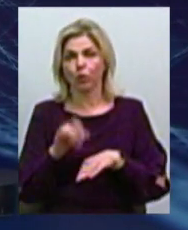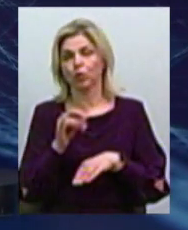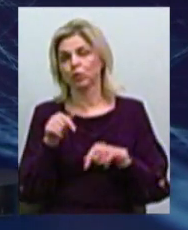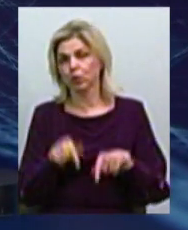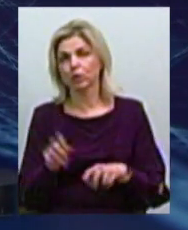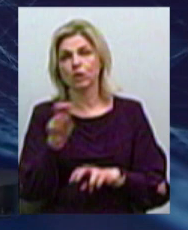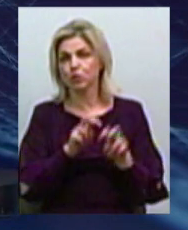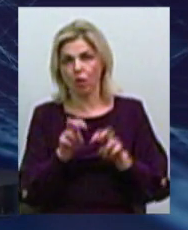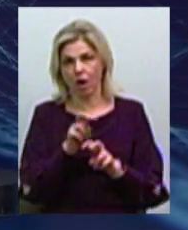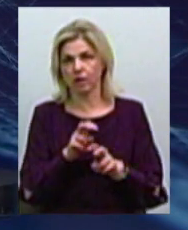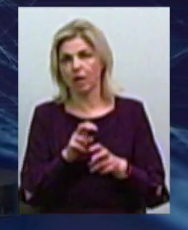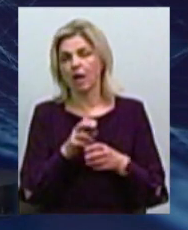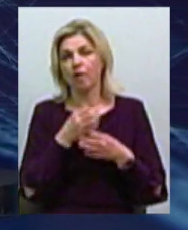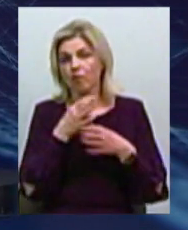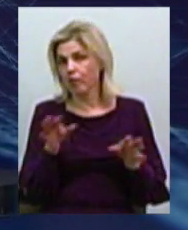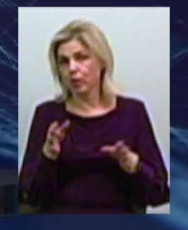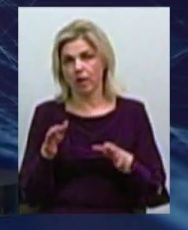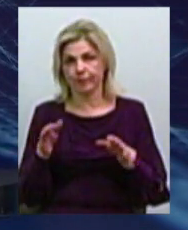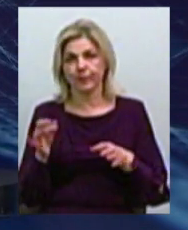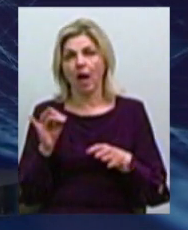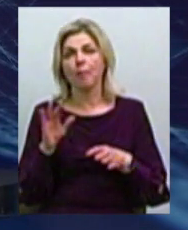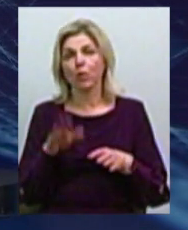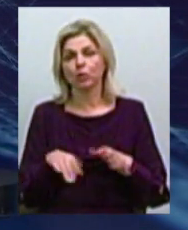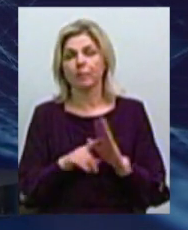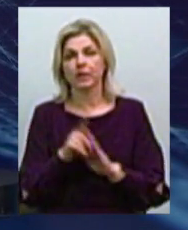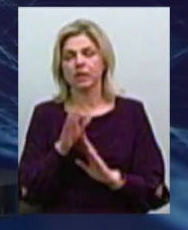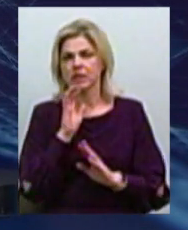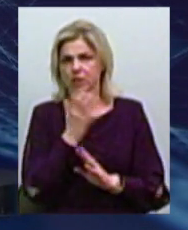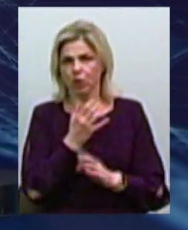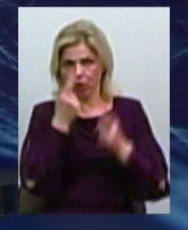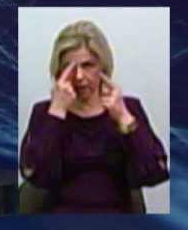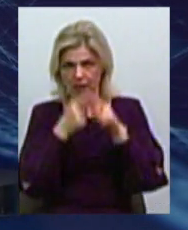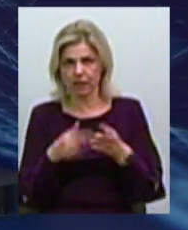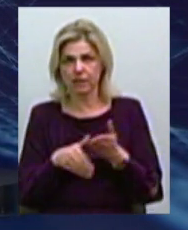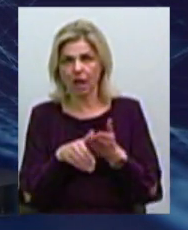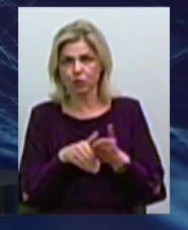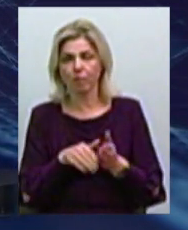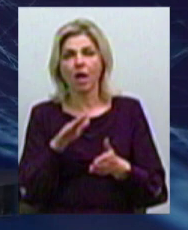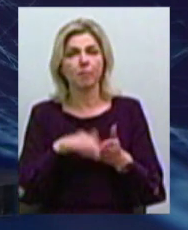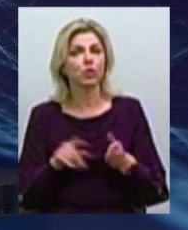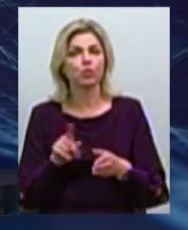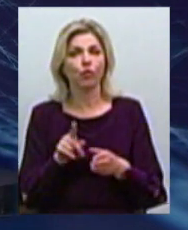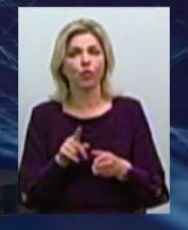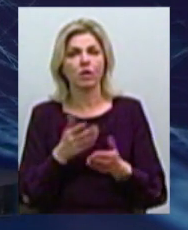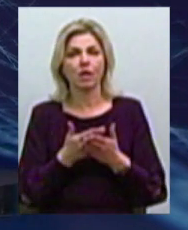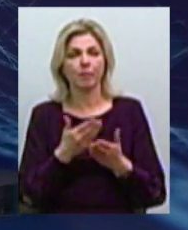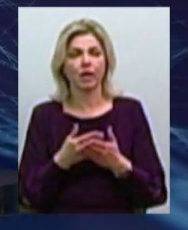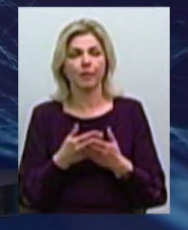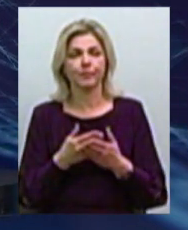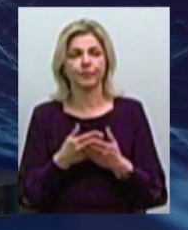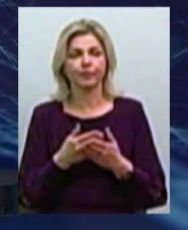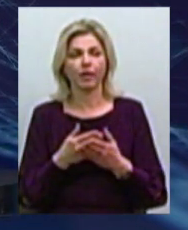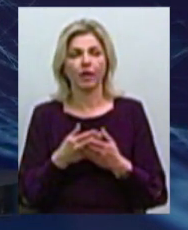шукали. От, а потім вже почали більш серйозні такі технічні засоби, без чого теж не можна. Ну, наприклад, тепловізор. Да, армія не